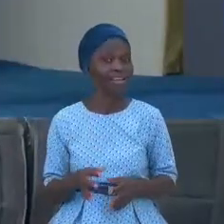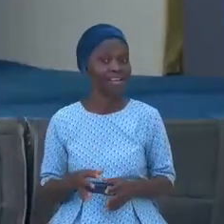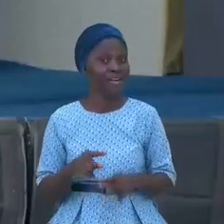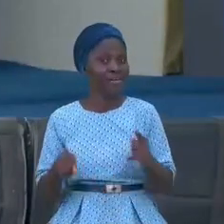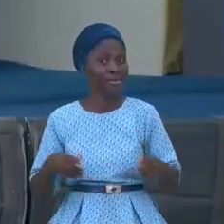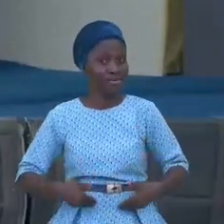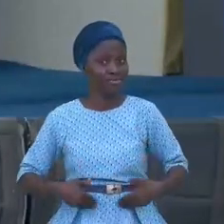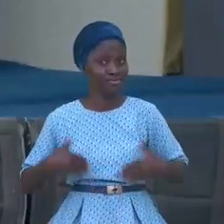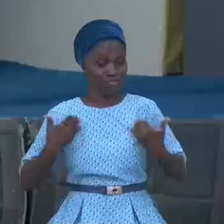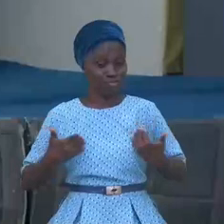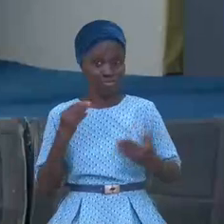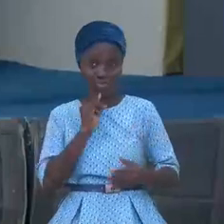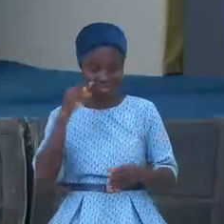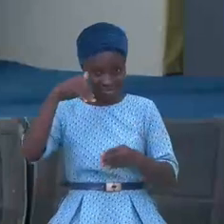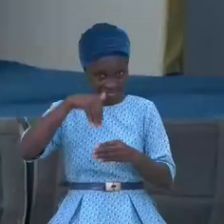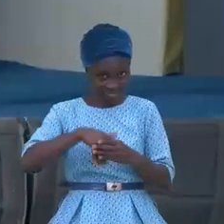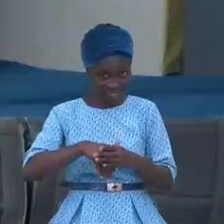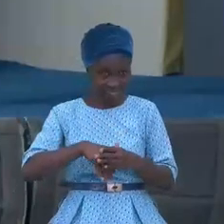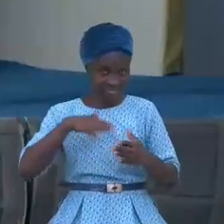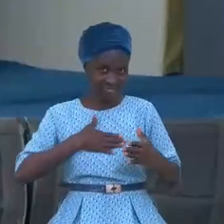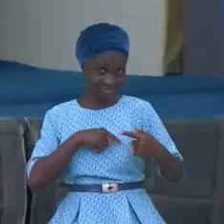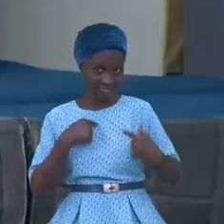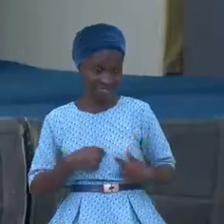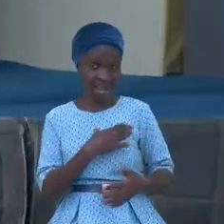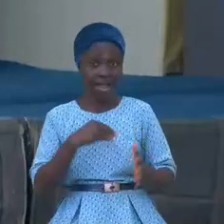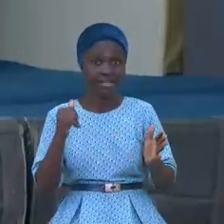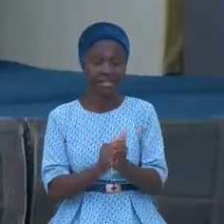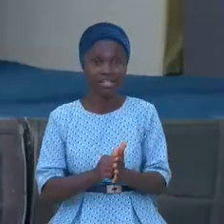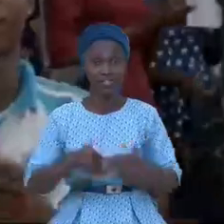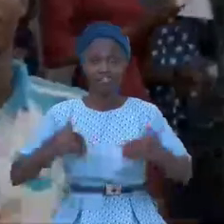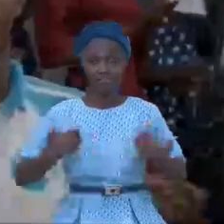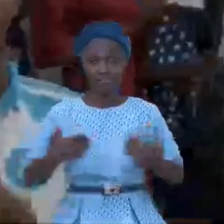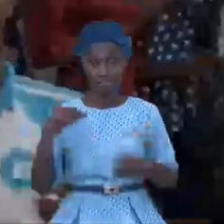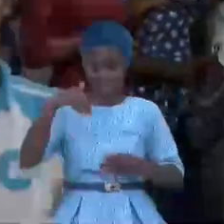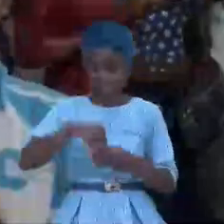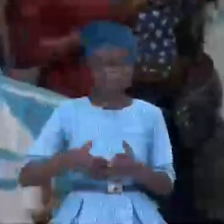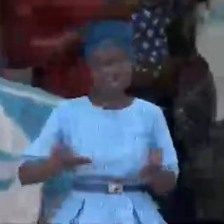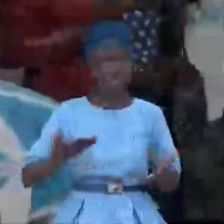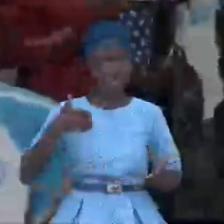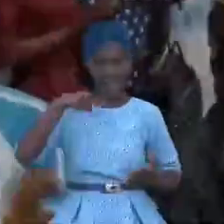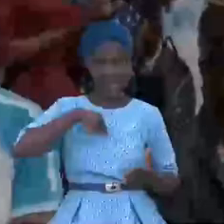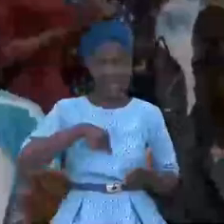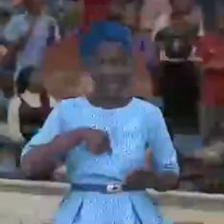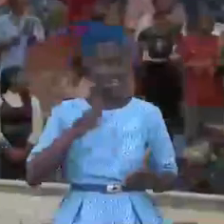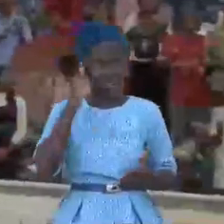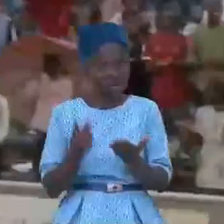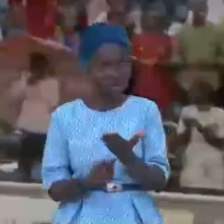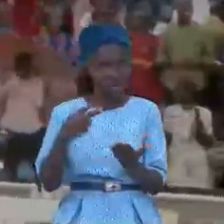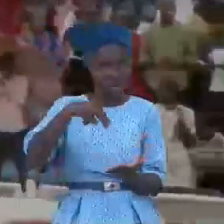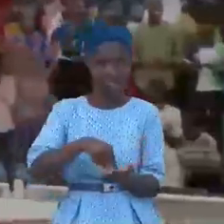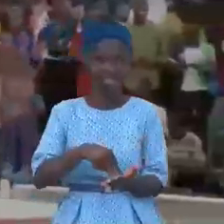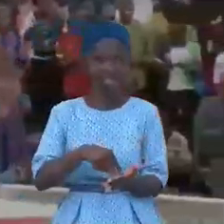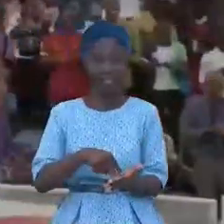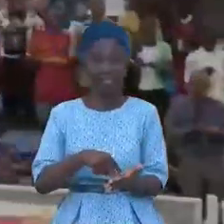Mais le jeune est dedans. Et ce jeune qui est dedans va se lever. Où